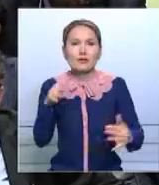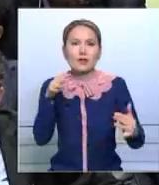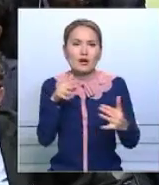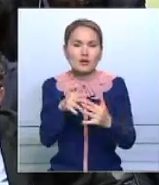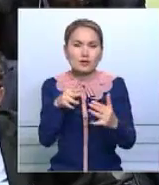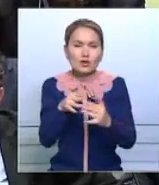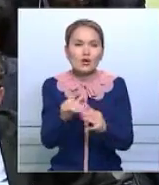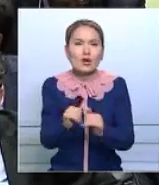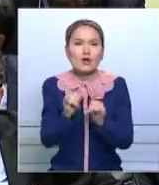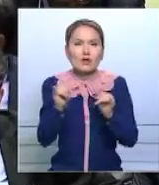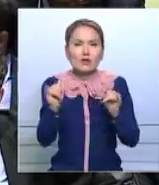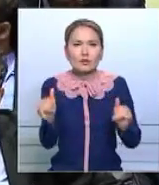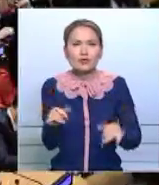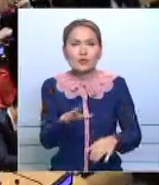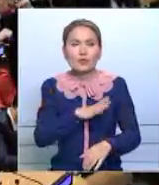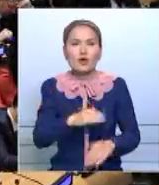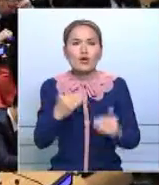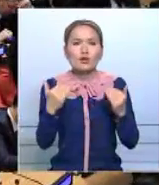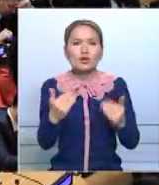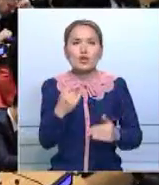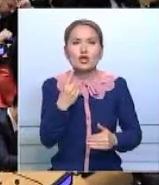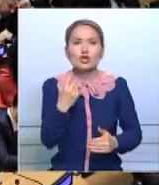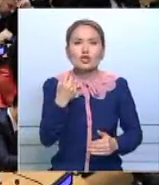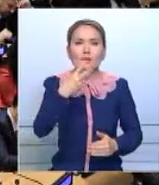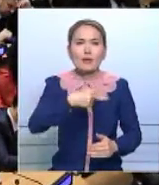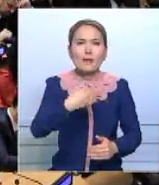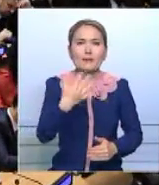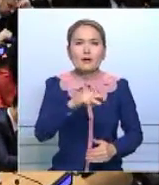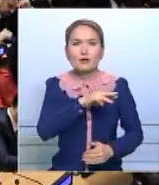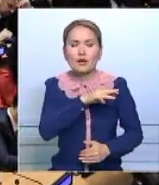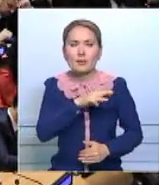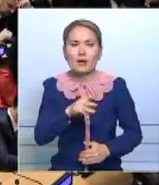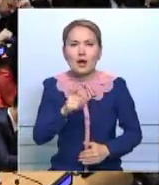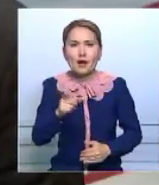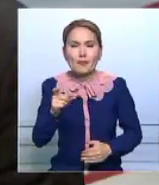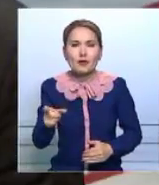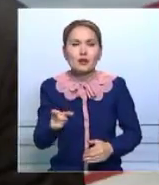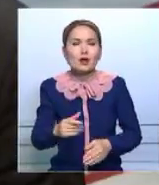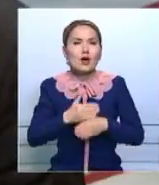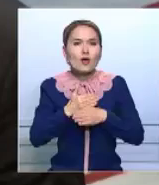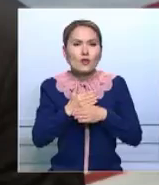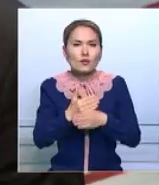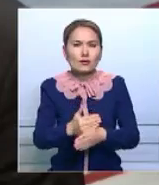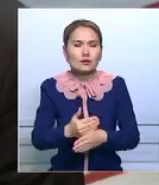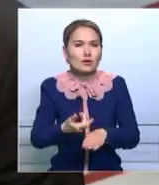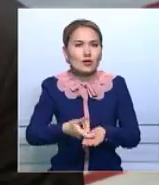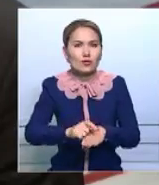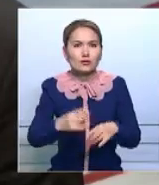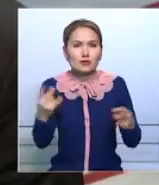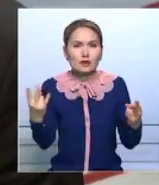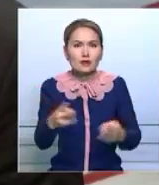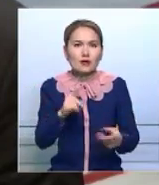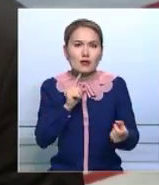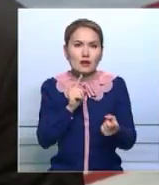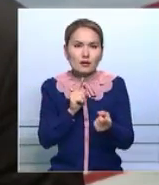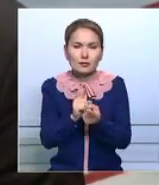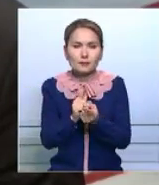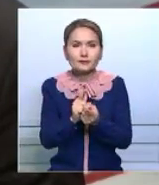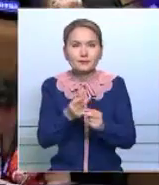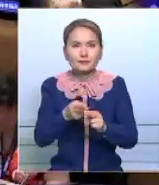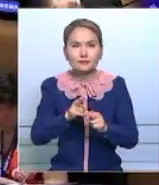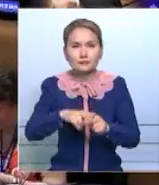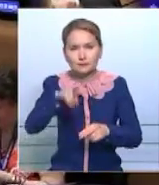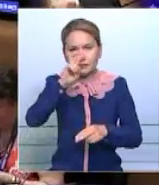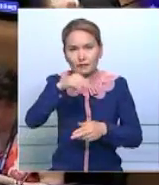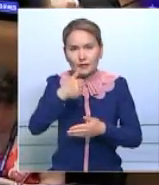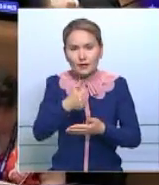қақтығыстардың саны 3 есе артқан. Бүгінде 125 миллион адам гуманитарлық көмекке аса мұқтаж. Сондай-ақ кездесу барысында